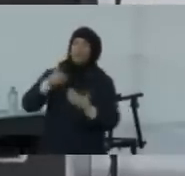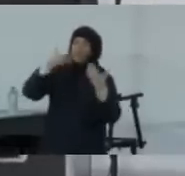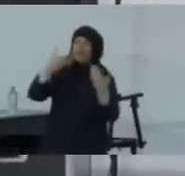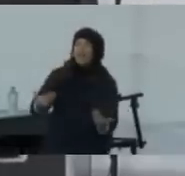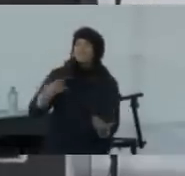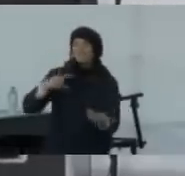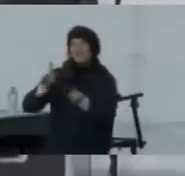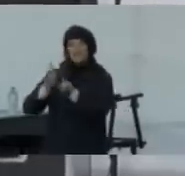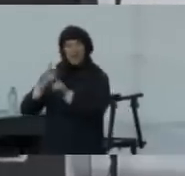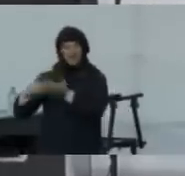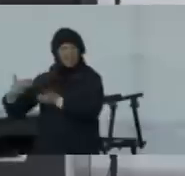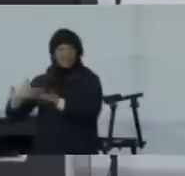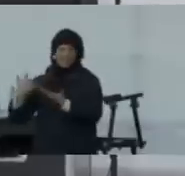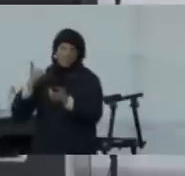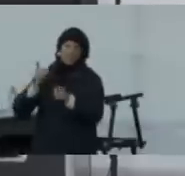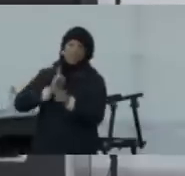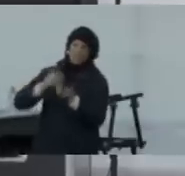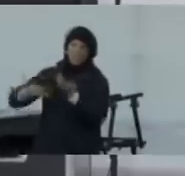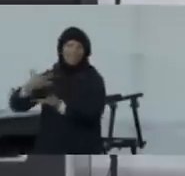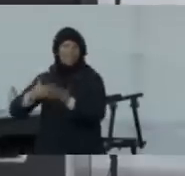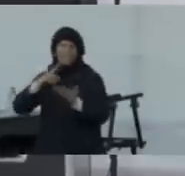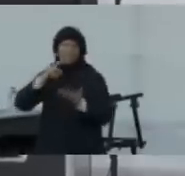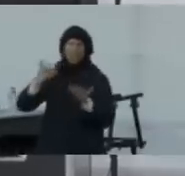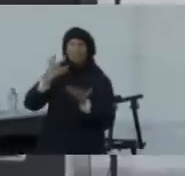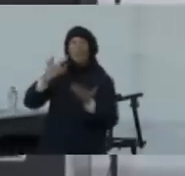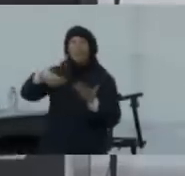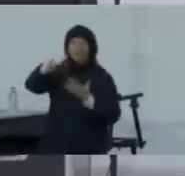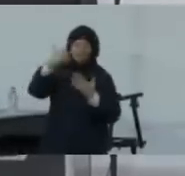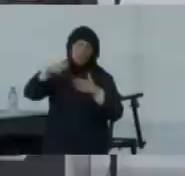i miei, ma ormai mi avete superato. Di Battista